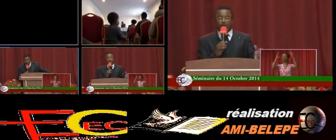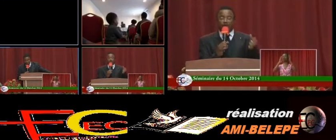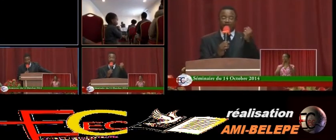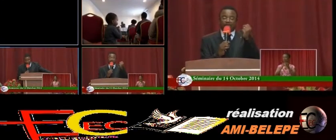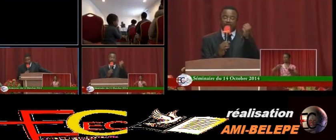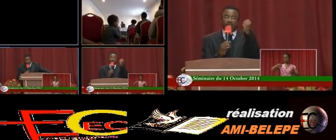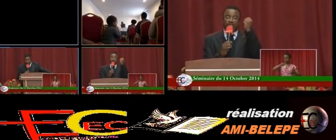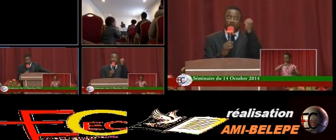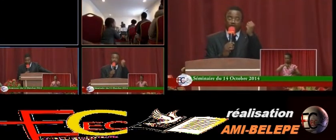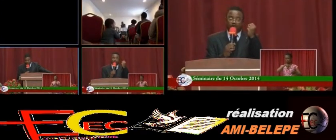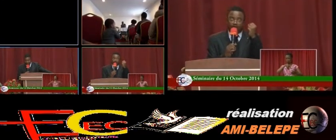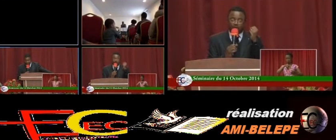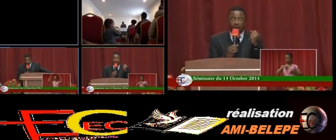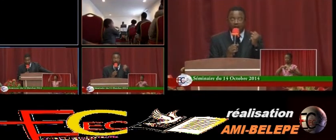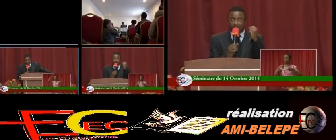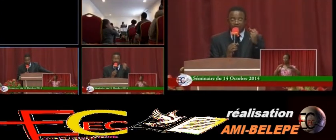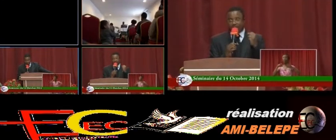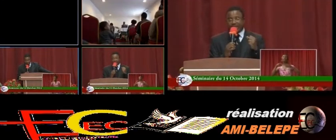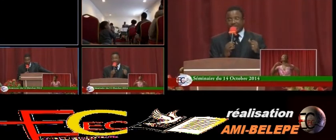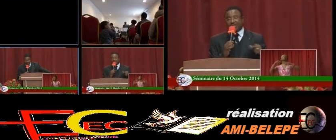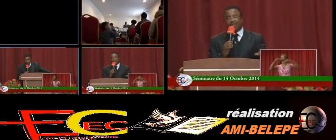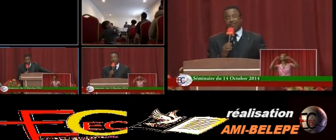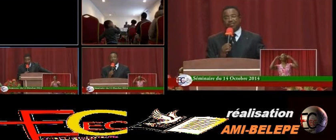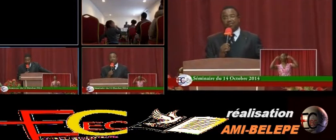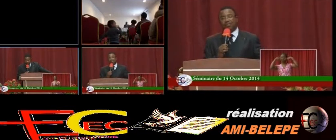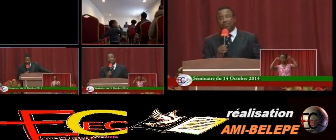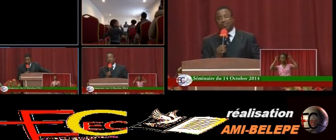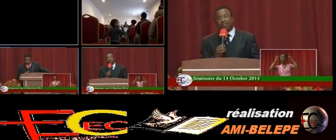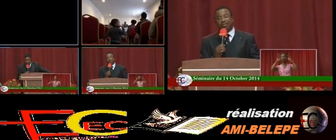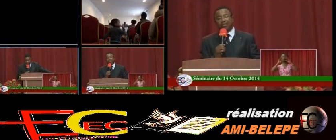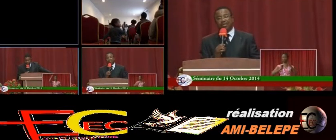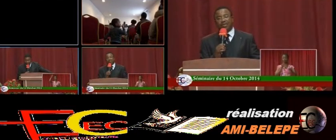Nous professons notre foi en Jésus-Christ.